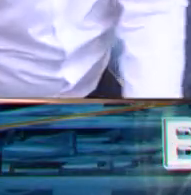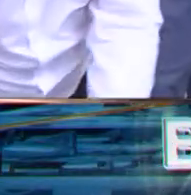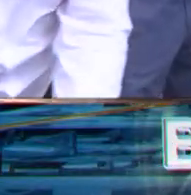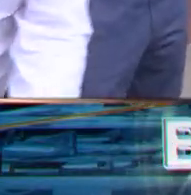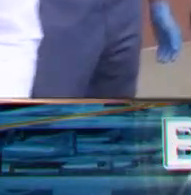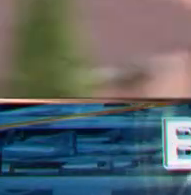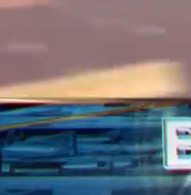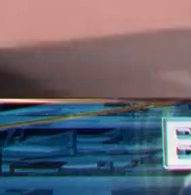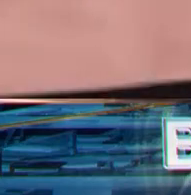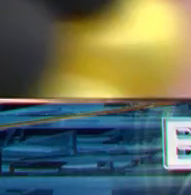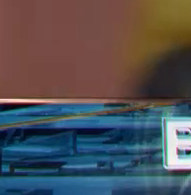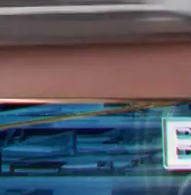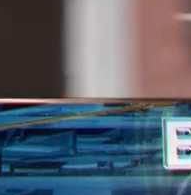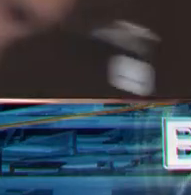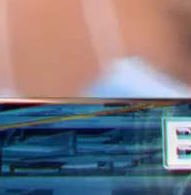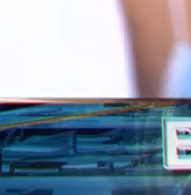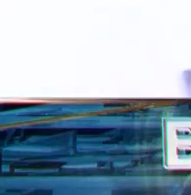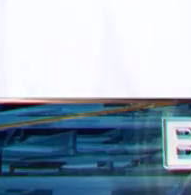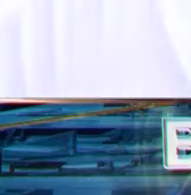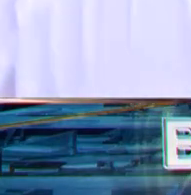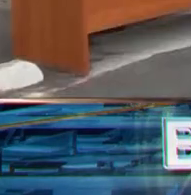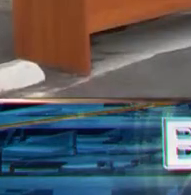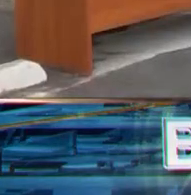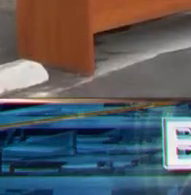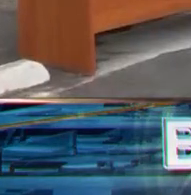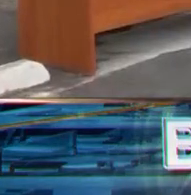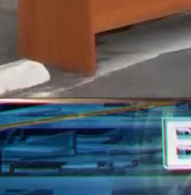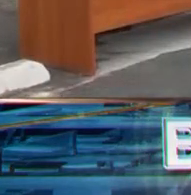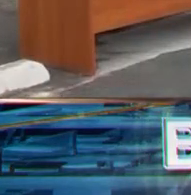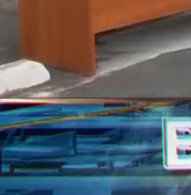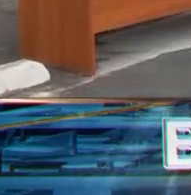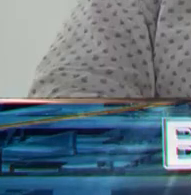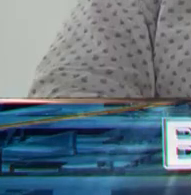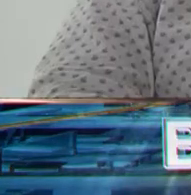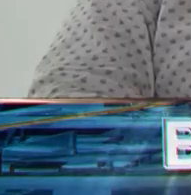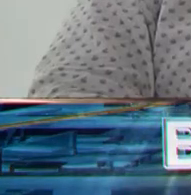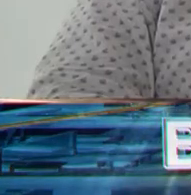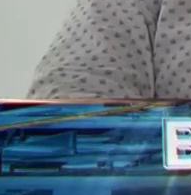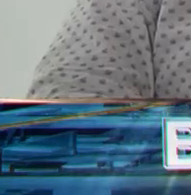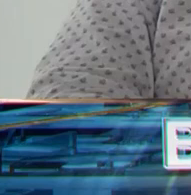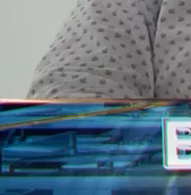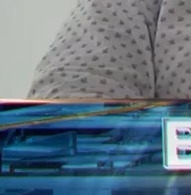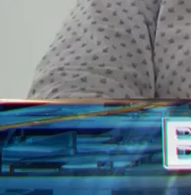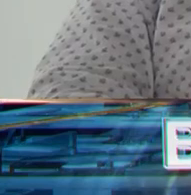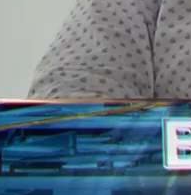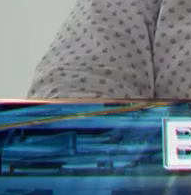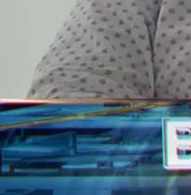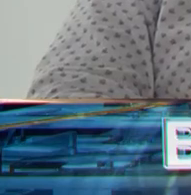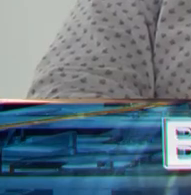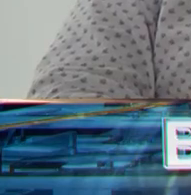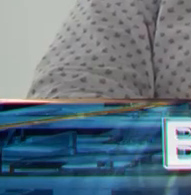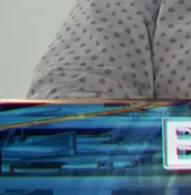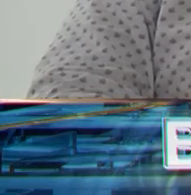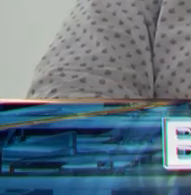Үй кезегі жылжып жатыр. Қапшағайда көп пәтерлі үй құрылысы аяқталып, 30 отбасы баспаналы болды. Квартира сыйлаған